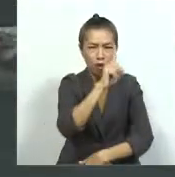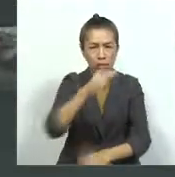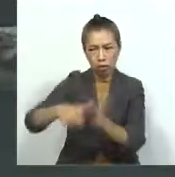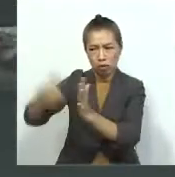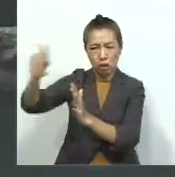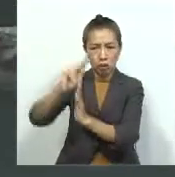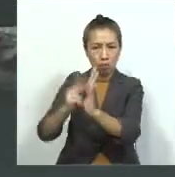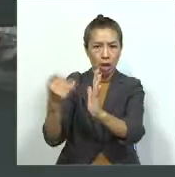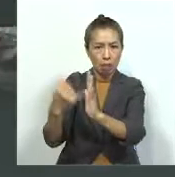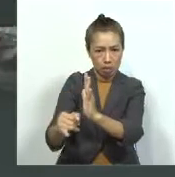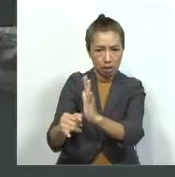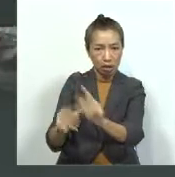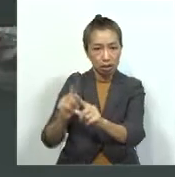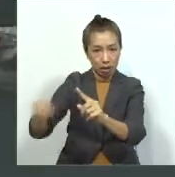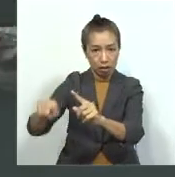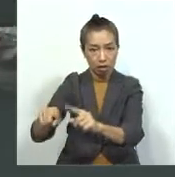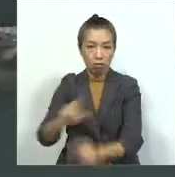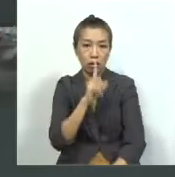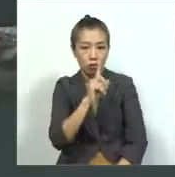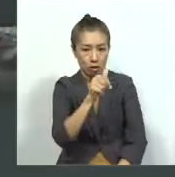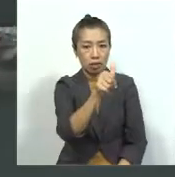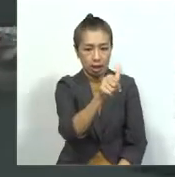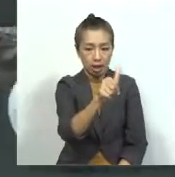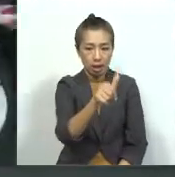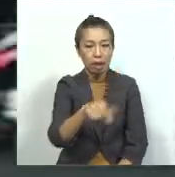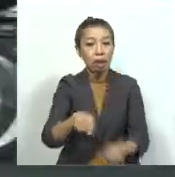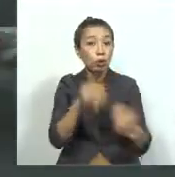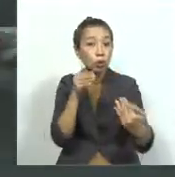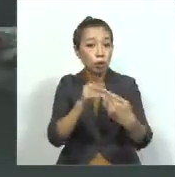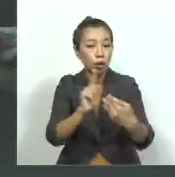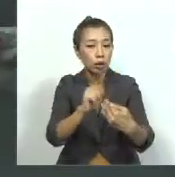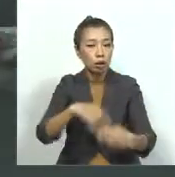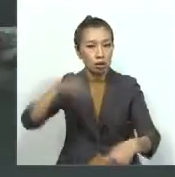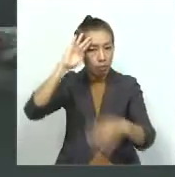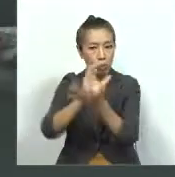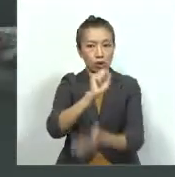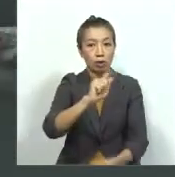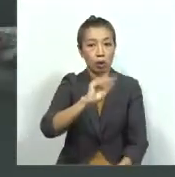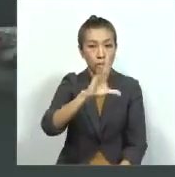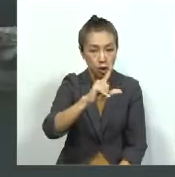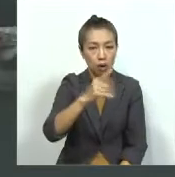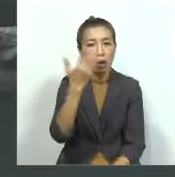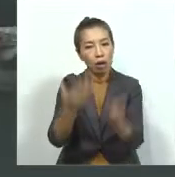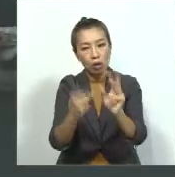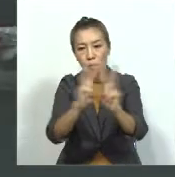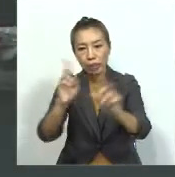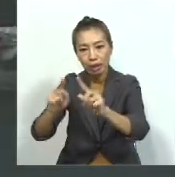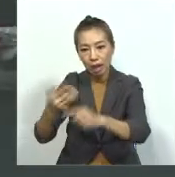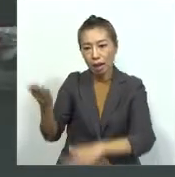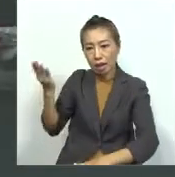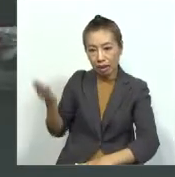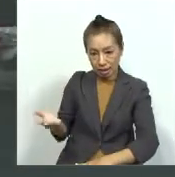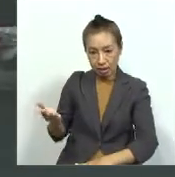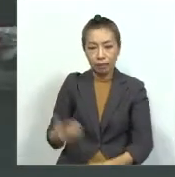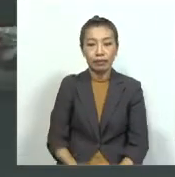ำที่ผิดกฎหมายนะครับที่เกี่ยวข้องกับหนี้นอกระบบก็สามารถแจ้งมาโดยตรงได้ที่สำนักงานตำรวจแห่งชาติครับหรือว่าช่องทางอื่นๆที่ขึ้นอยู่ที่หน้าจอ